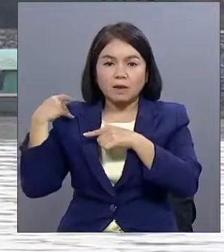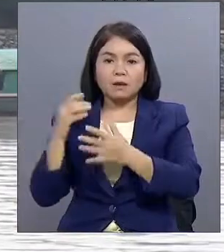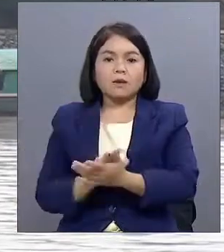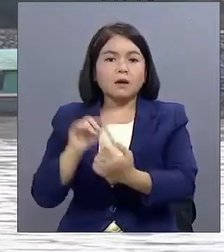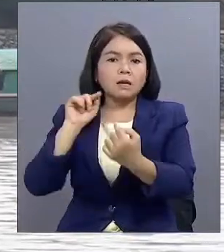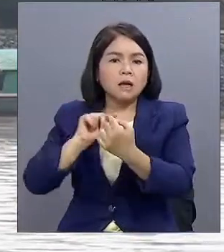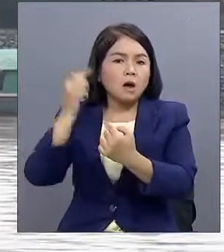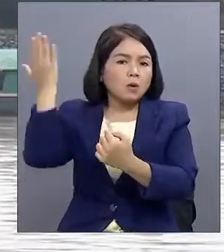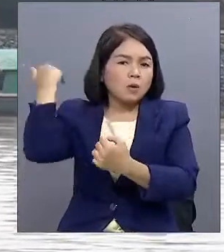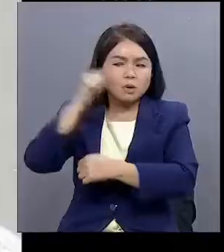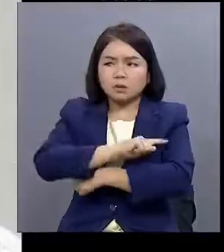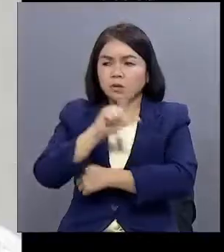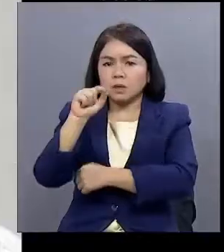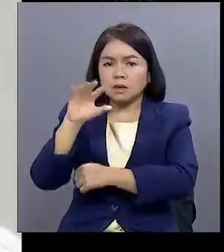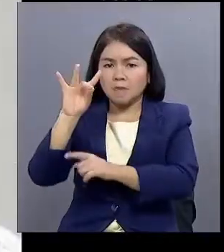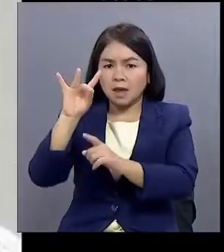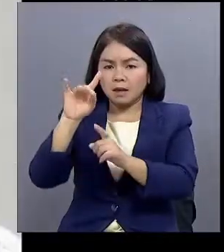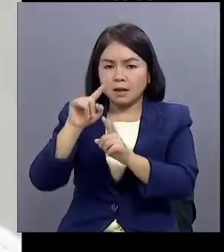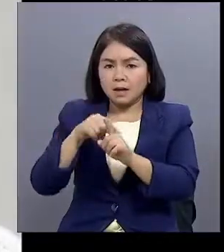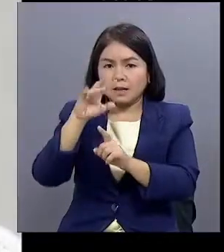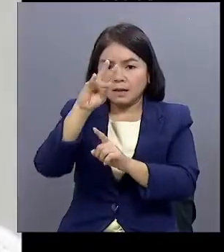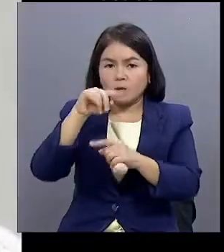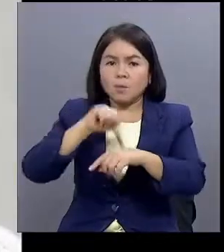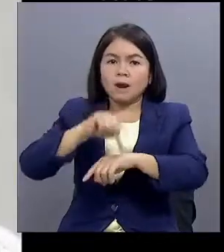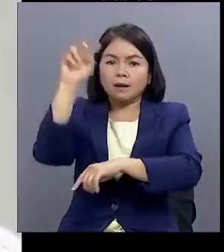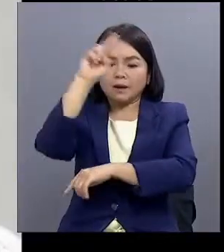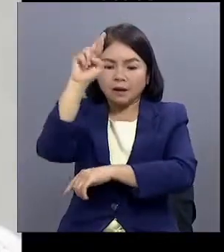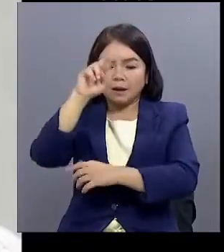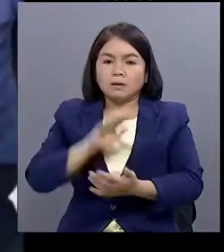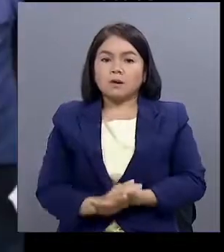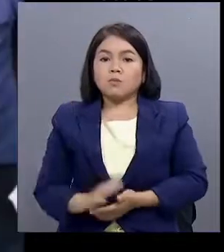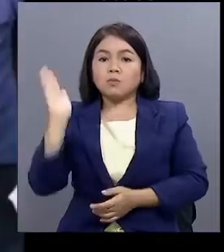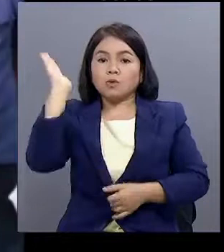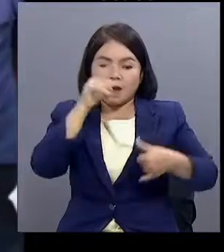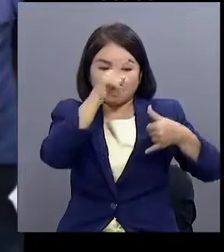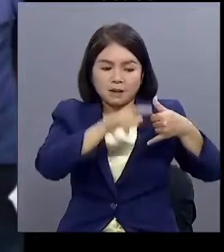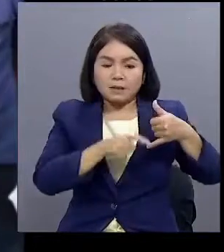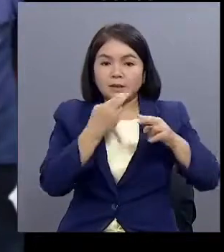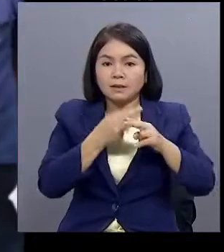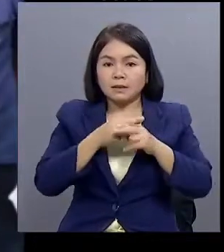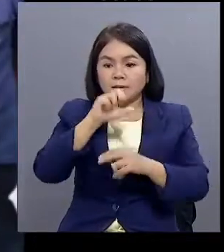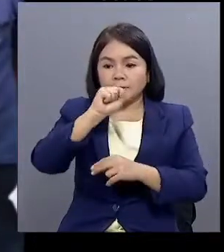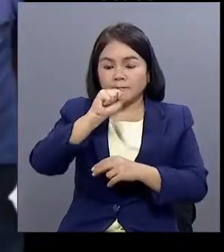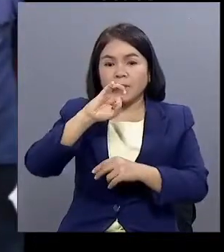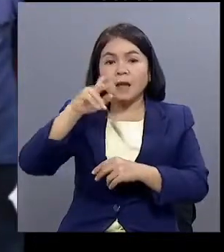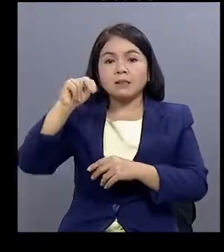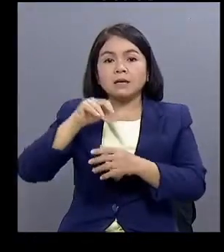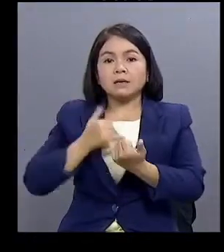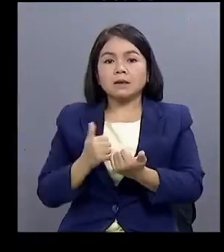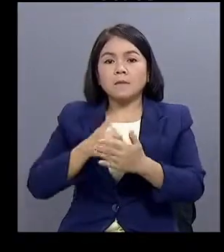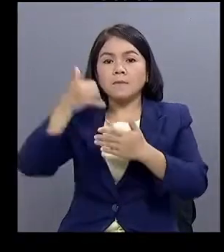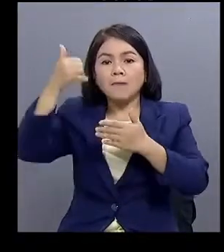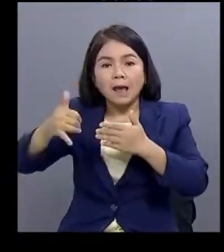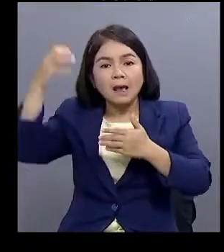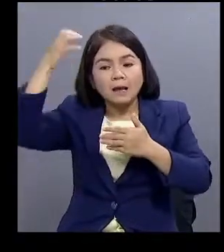ที่28กรกฎาคมในเวลาประมาณ12นาฬิกาค่ะระหว่างที่นายสิงแก้วเดินทางไปประเทศลาวเพื่อเจรจาธุรกิจ